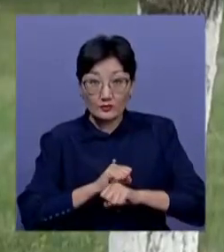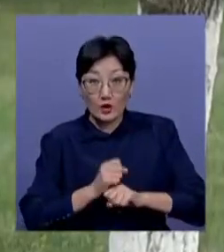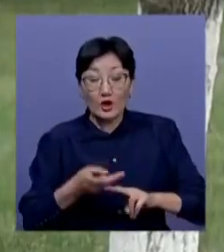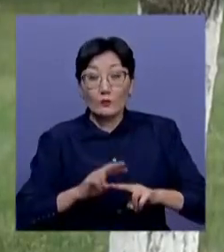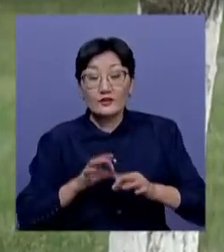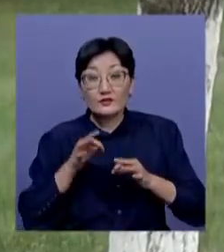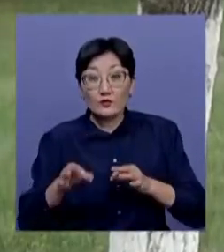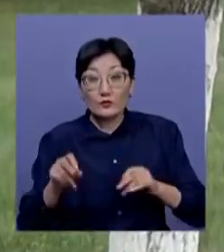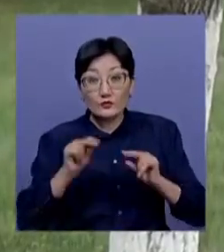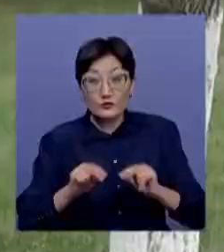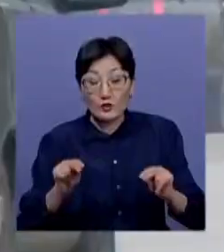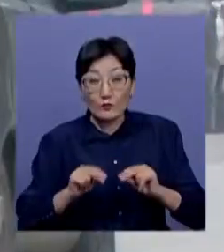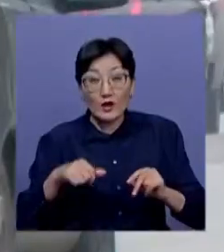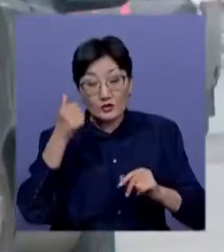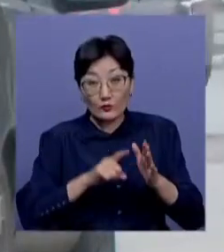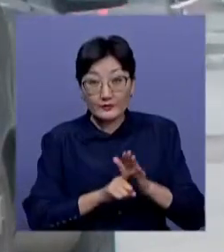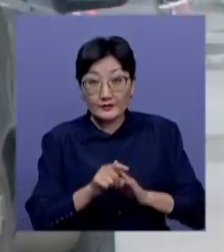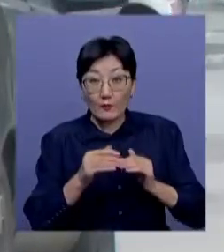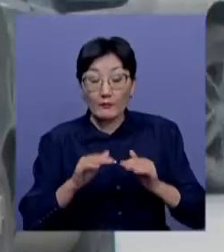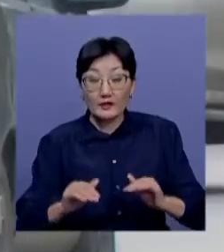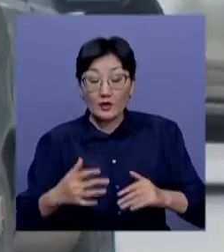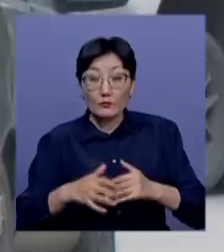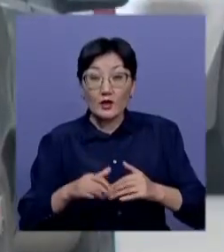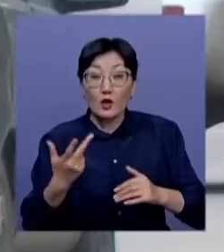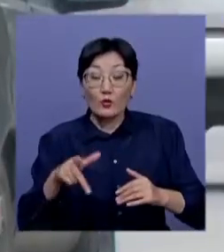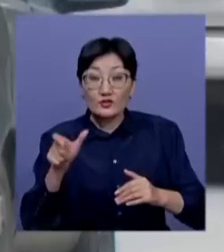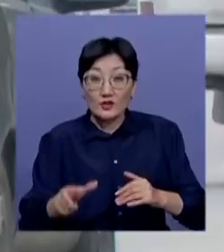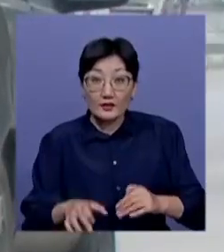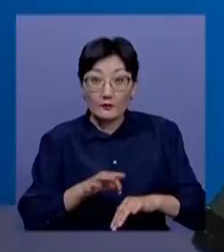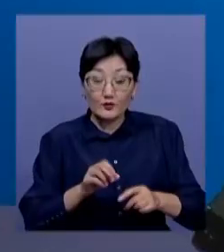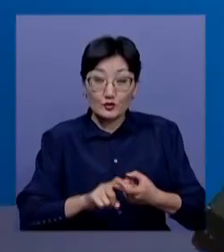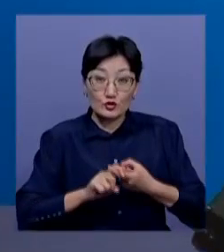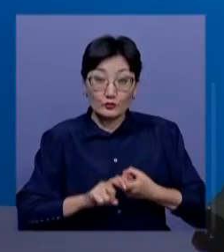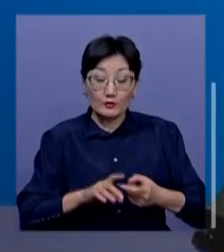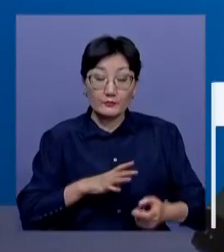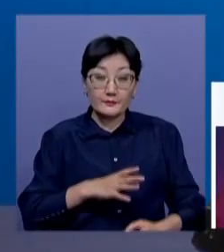Өйткені өңірде оқу жылы басталғаннан бері балалар арасында 30 адам коронавирус жұқтырған.